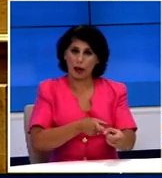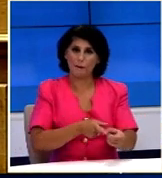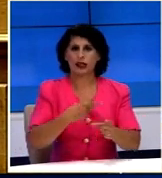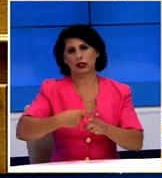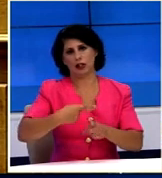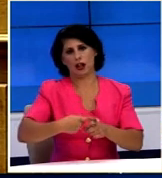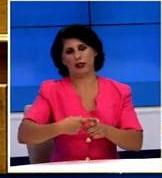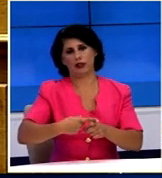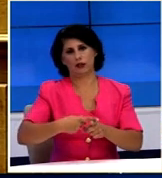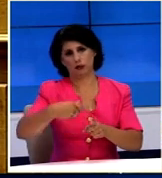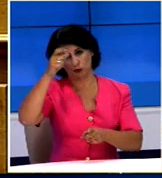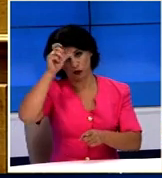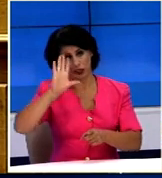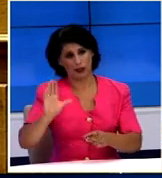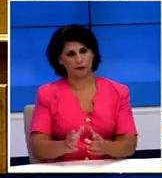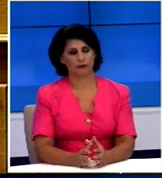την Ελλάδα.